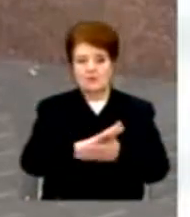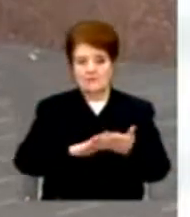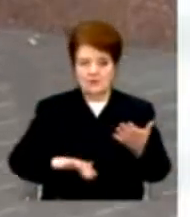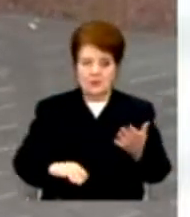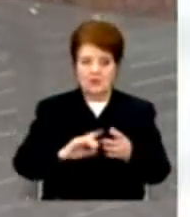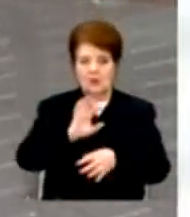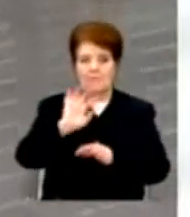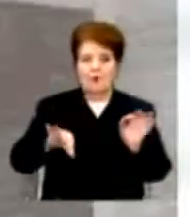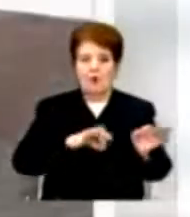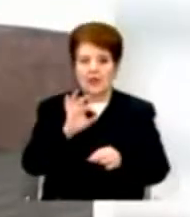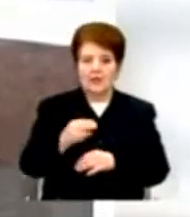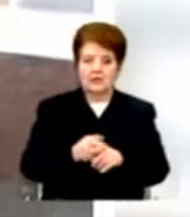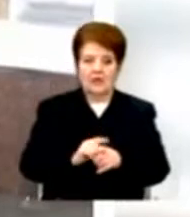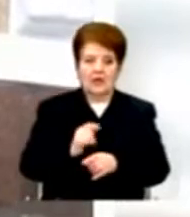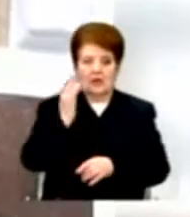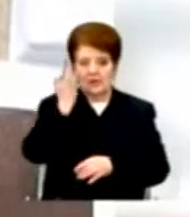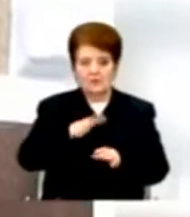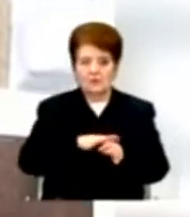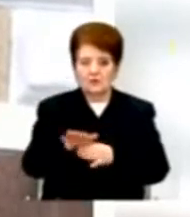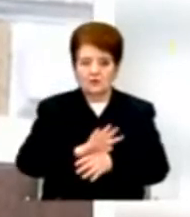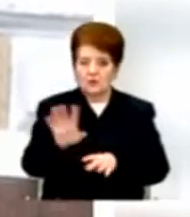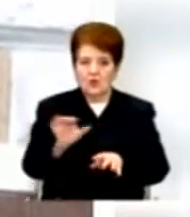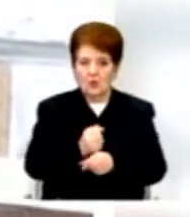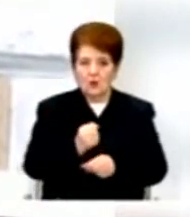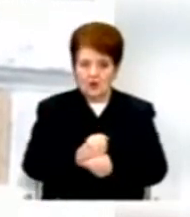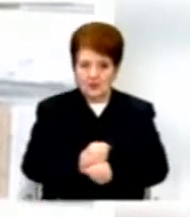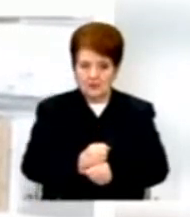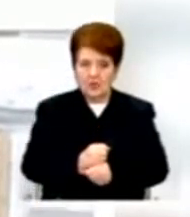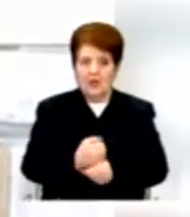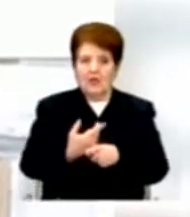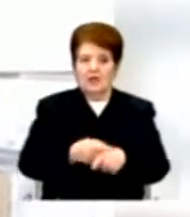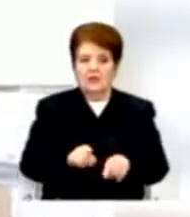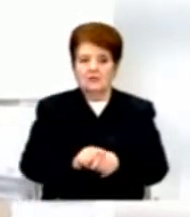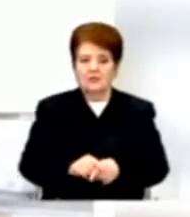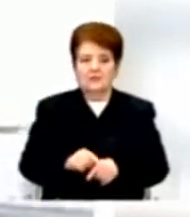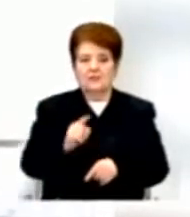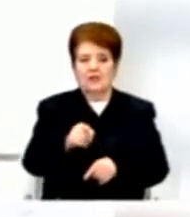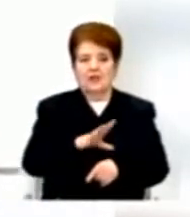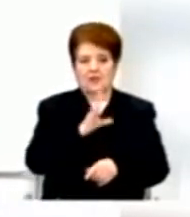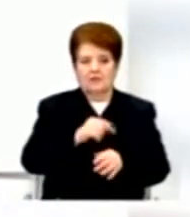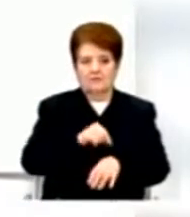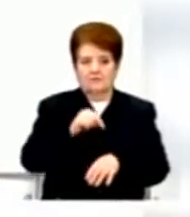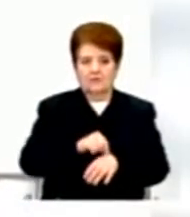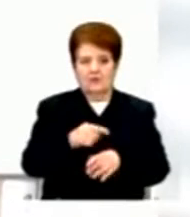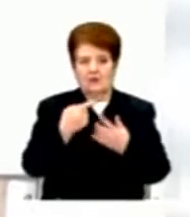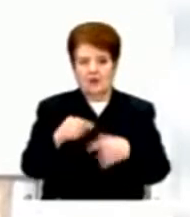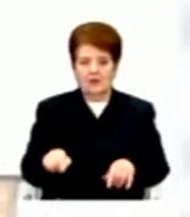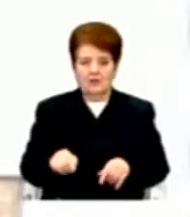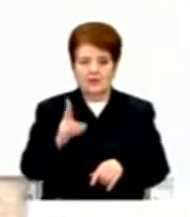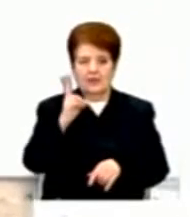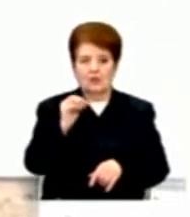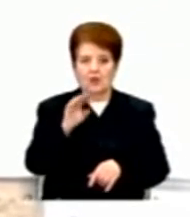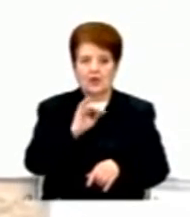inaugurarea proiectelor pe care nu le-a inițiat și la care nu a lucrat. La postarea fostului primar interimar a reacționat un alt fost edil, Dorin